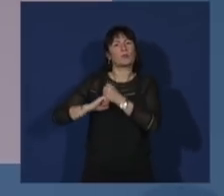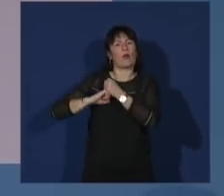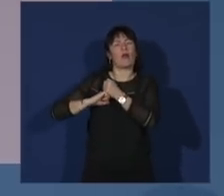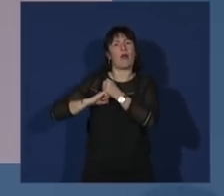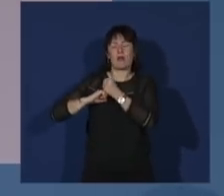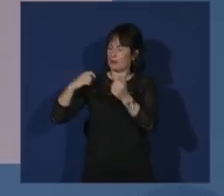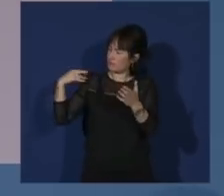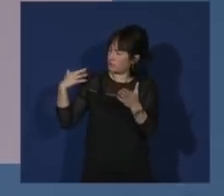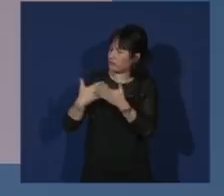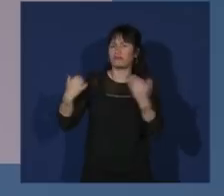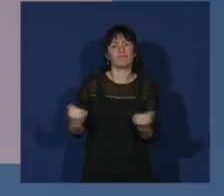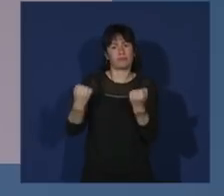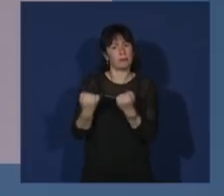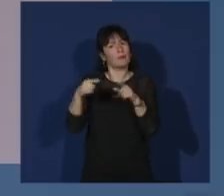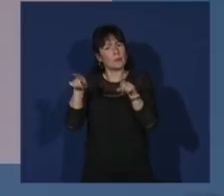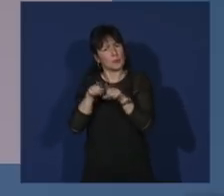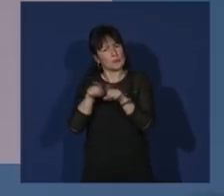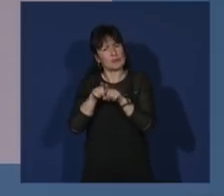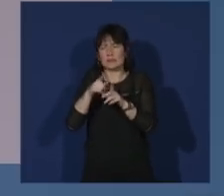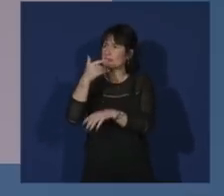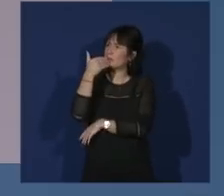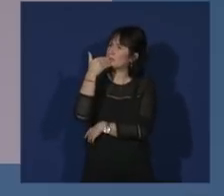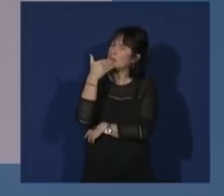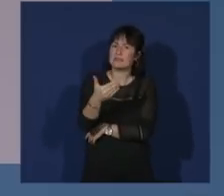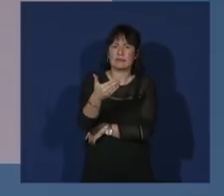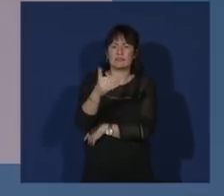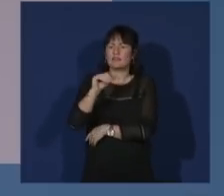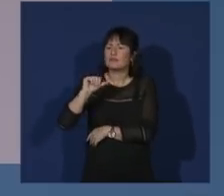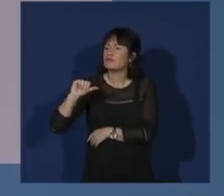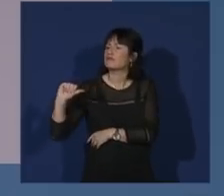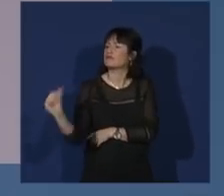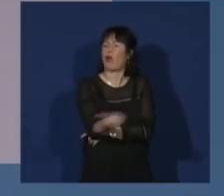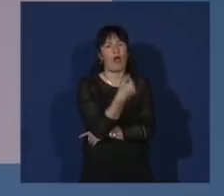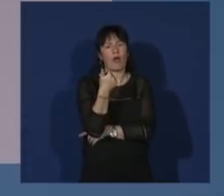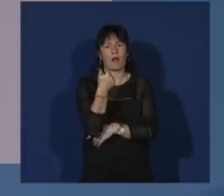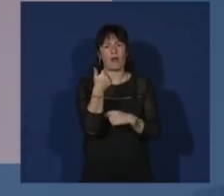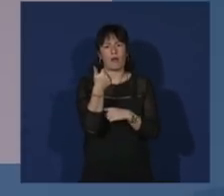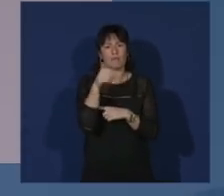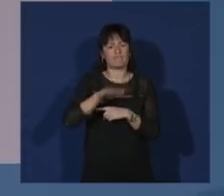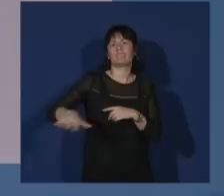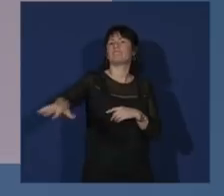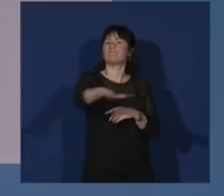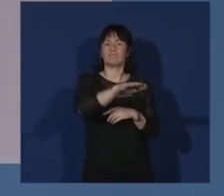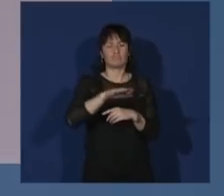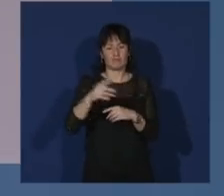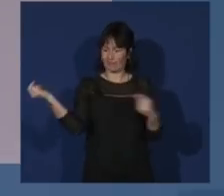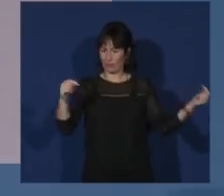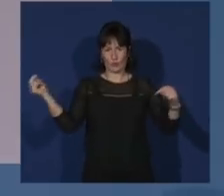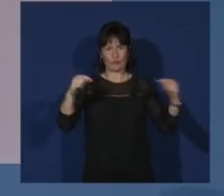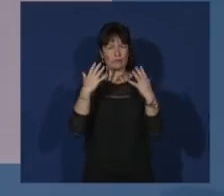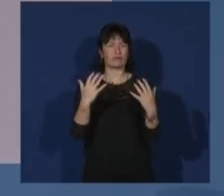dans cette campagne. Mais au-delà, merci à chacun et à chacune d'entre vous d'être là